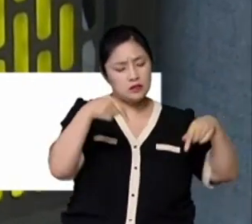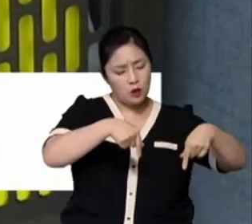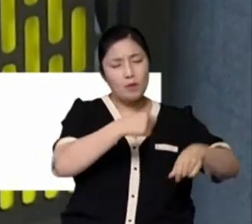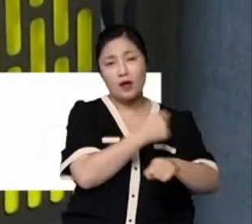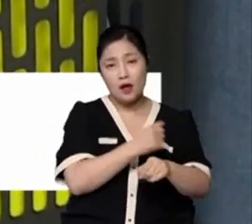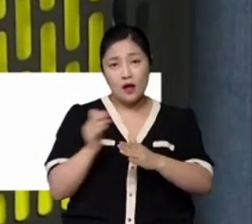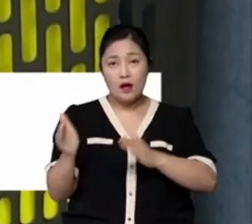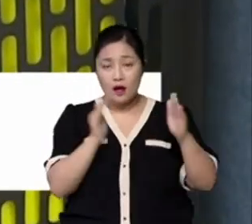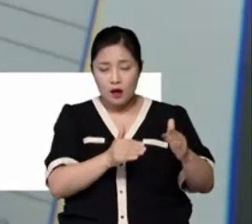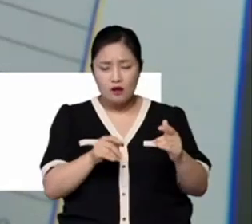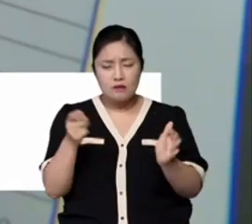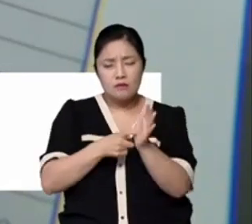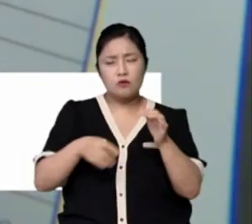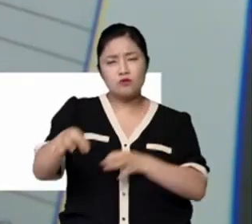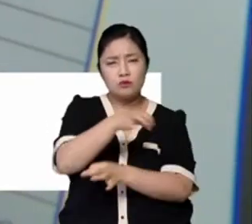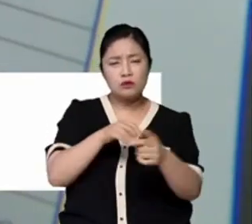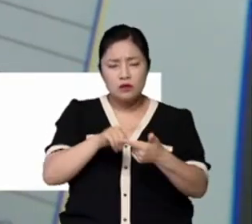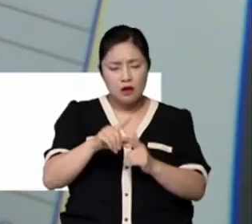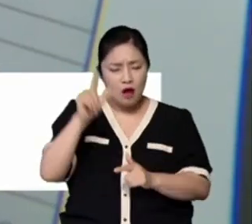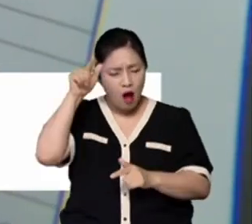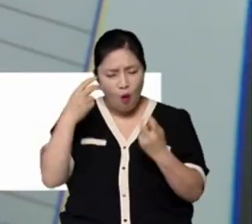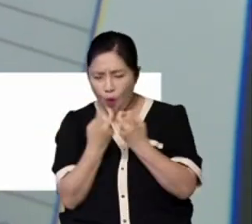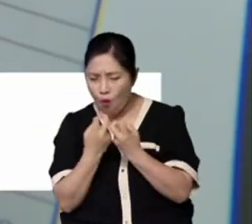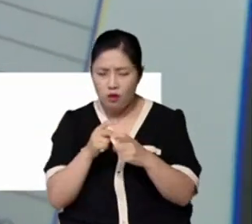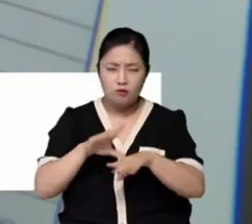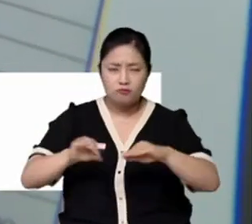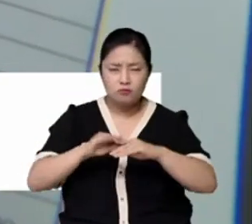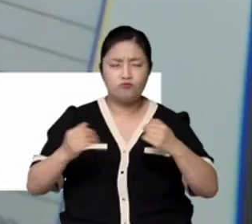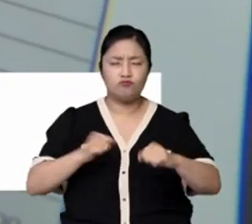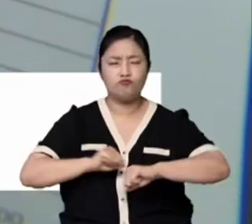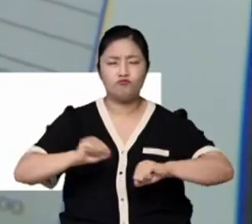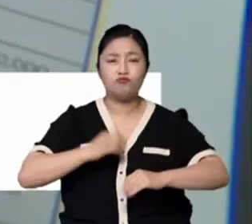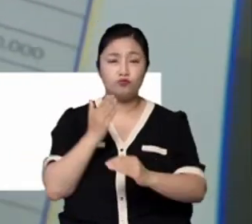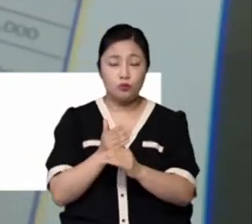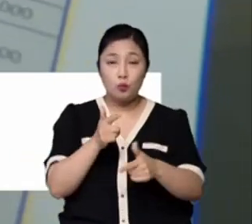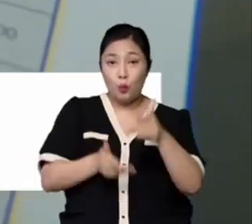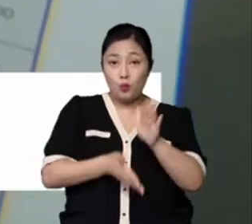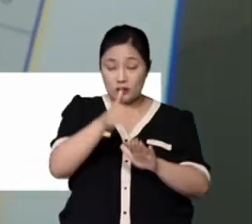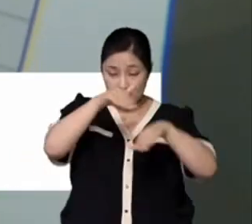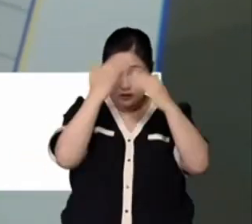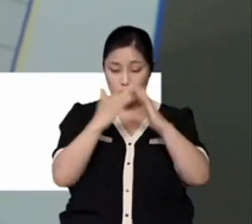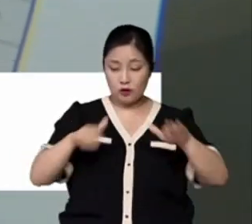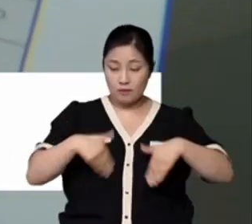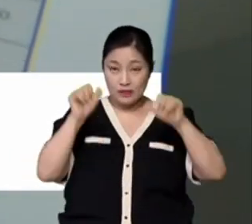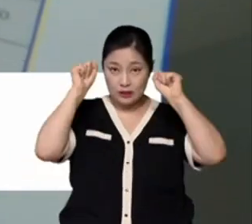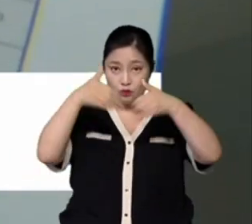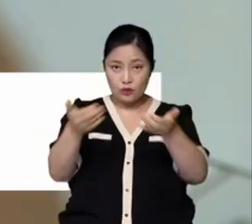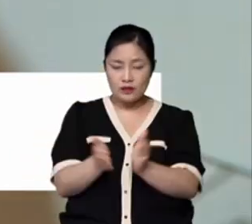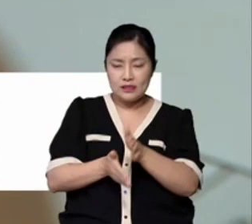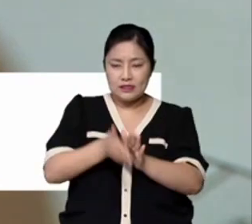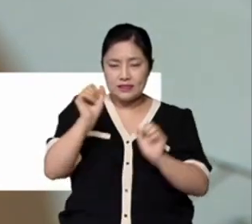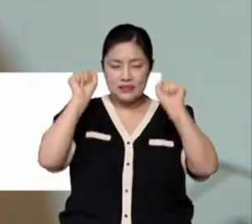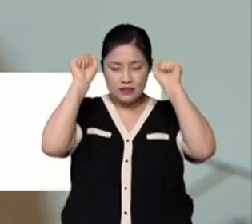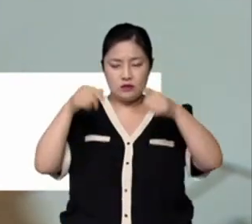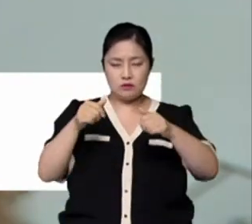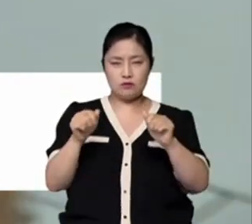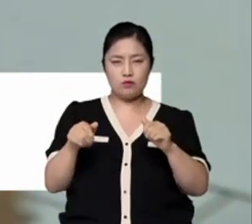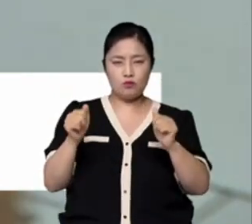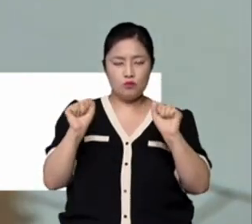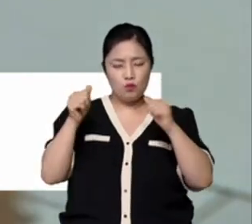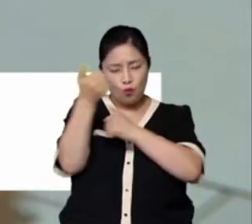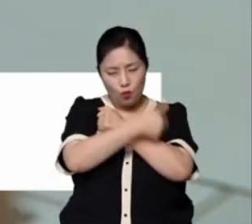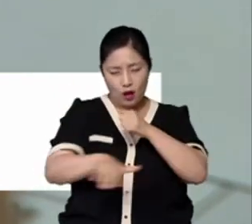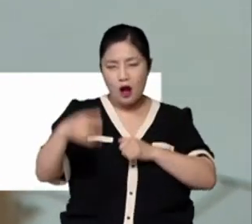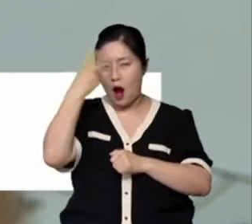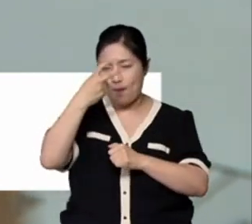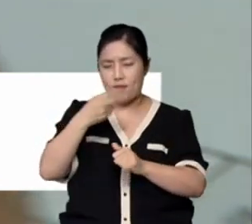한편 비상 경영에 따른 자구책도 마련하기로 했습니다. 목포시도 전남체육회에 시체육회 운영 전반에